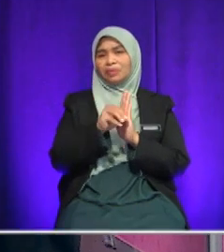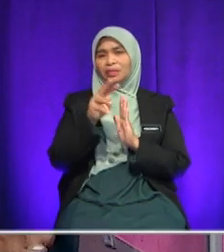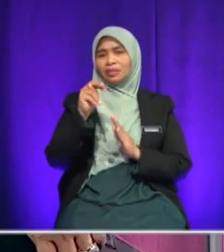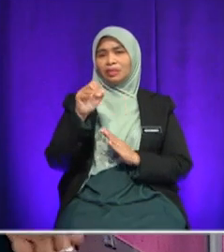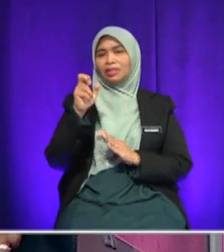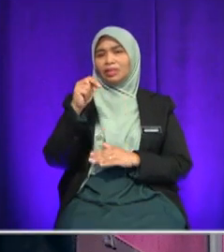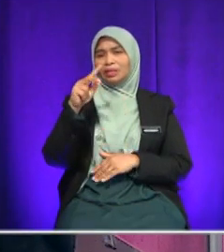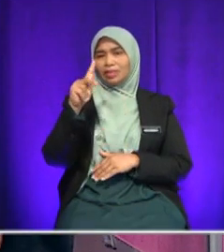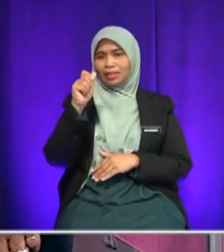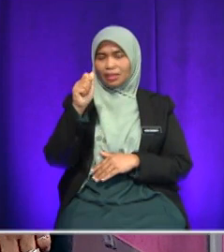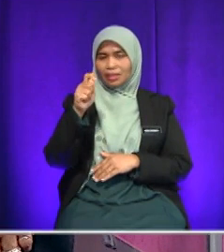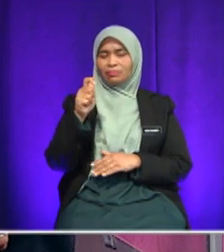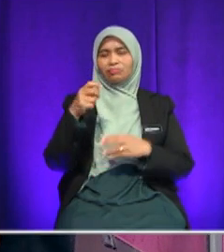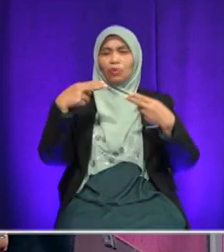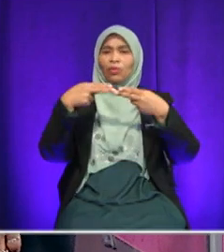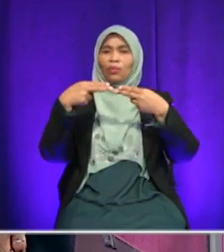Hubungan di antara harga dengan